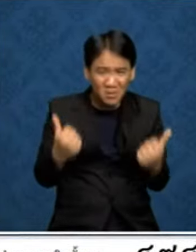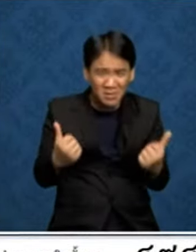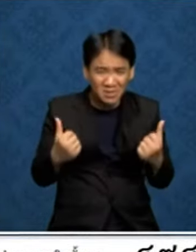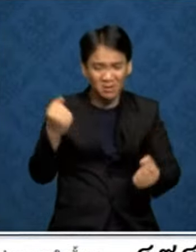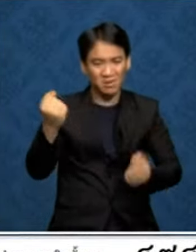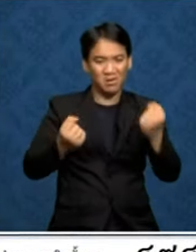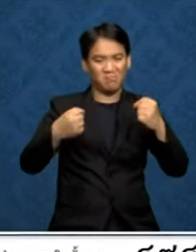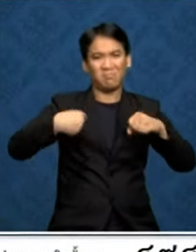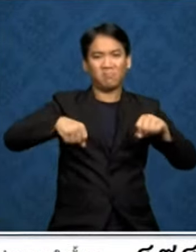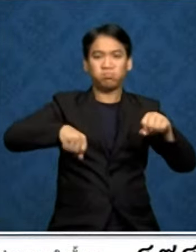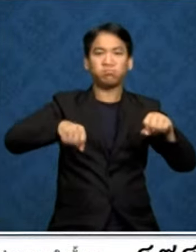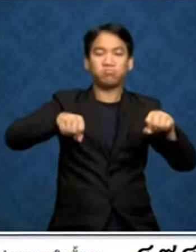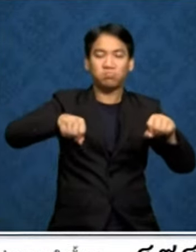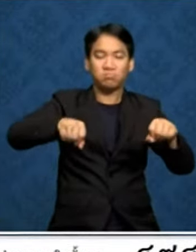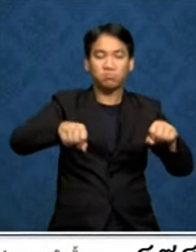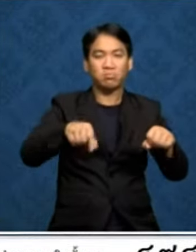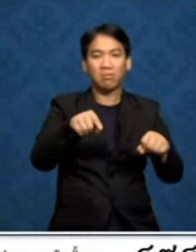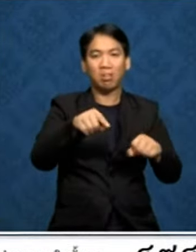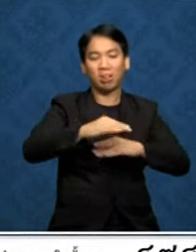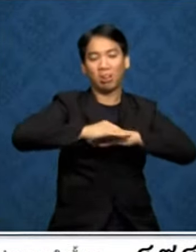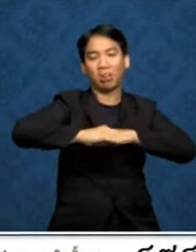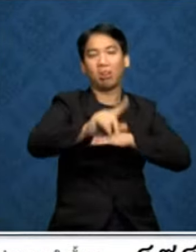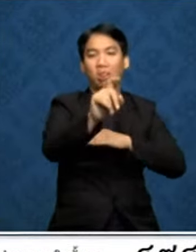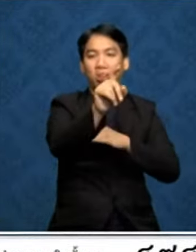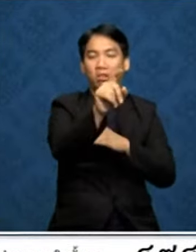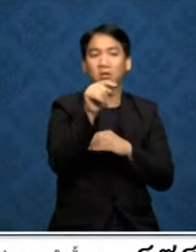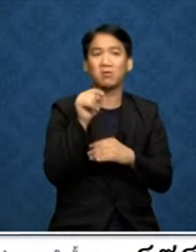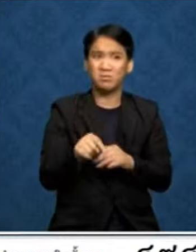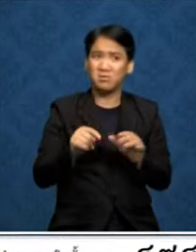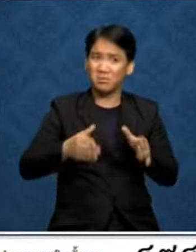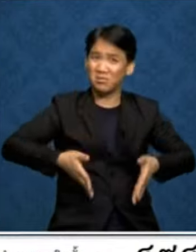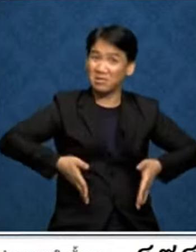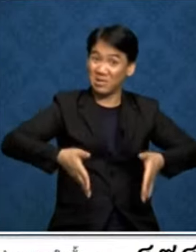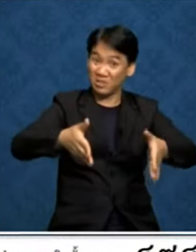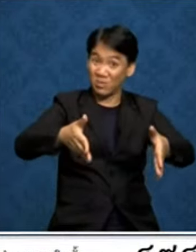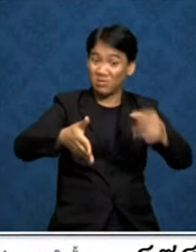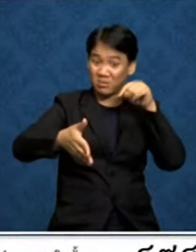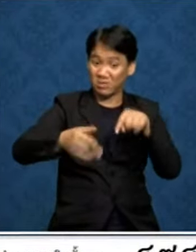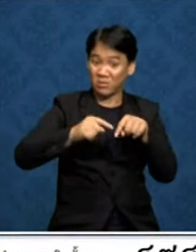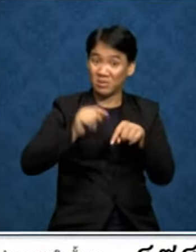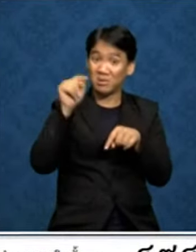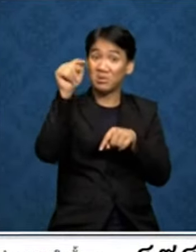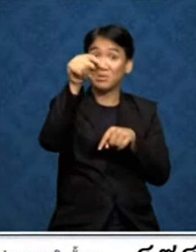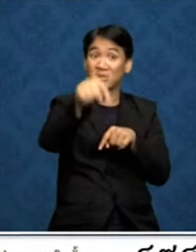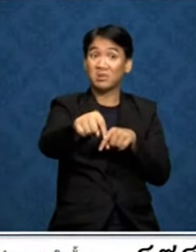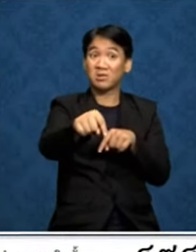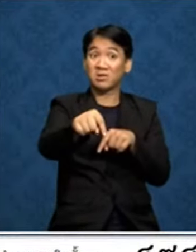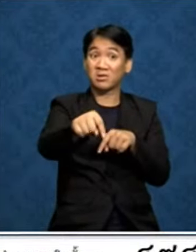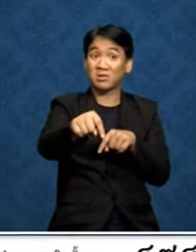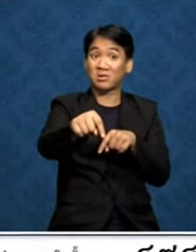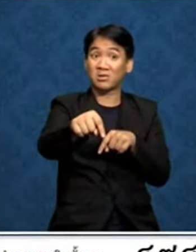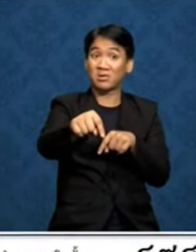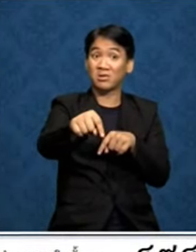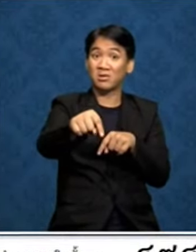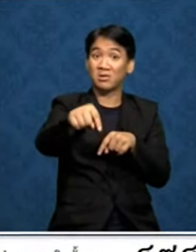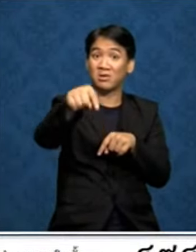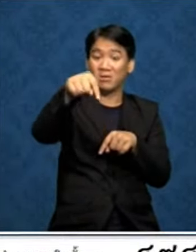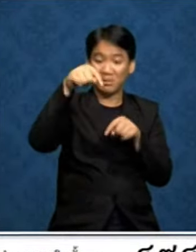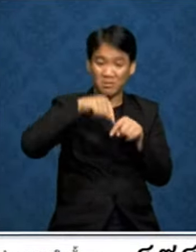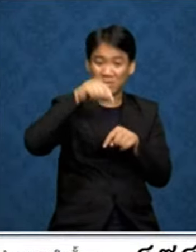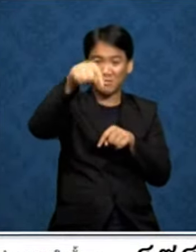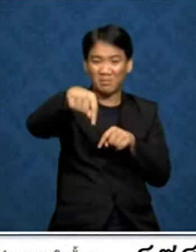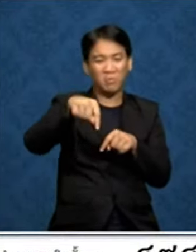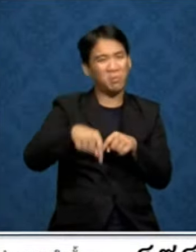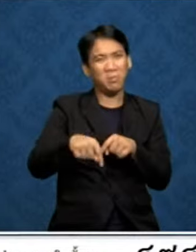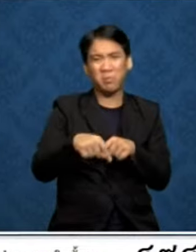นตัวของดิฉัเองค่ะกเริ่มจะไม่หมนใจแล้วว่านี่คือ ถนนมุงสู่ตัว briefing หรือท merelyไปดวงจนกันแนะค่ะคดีฉัจข